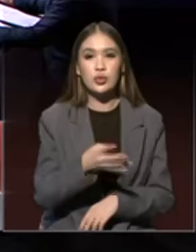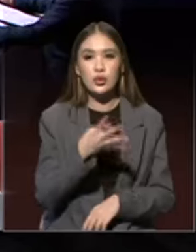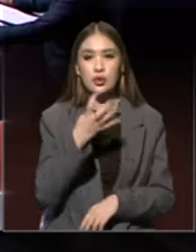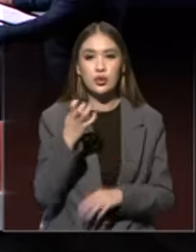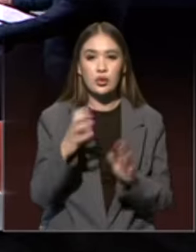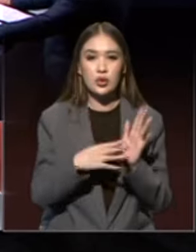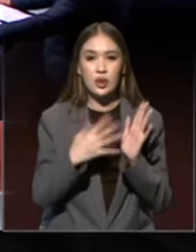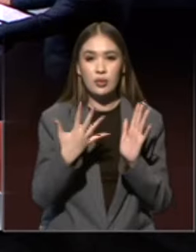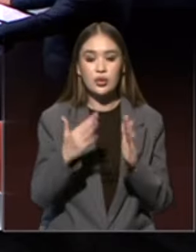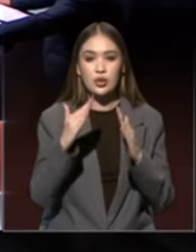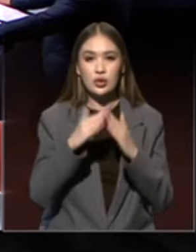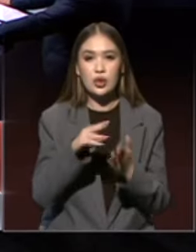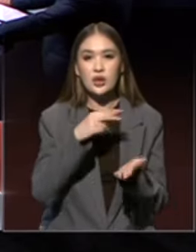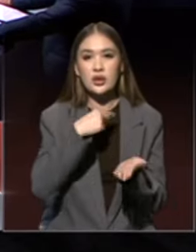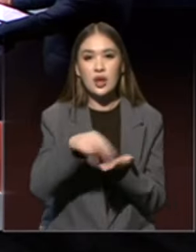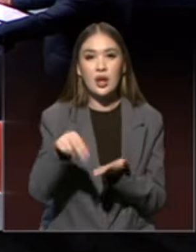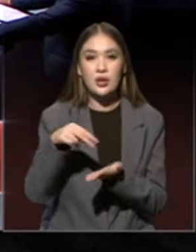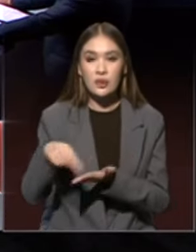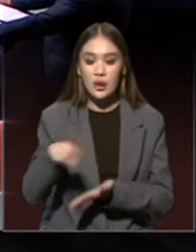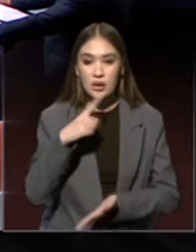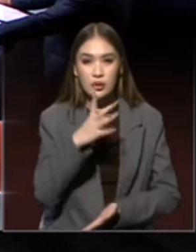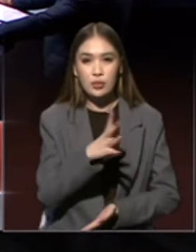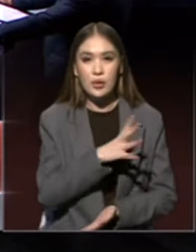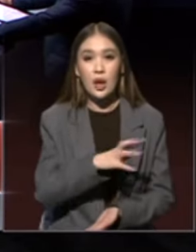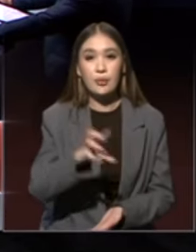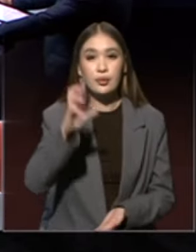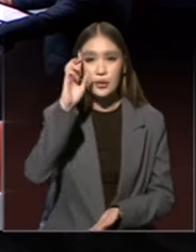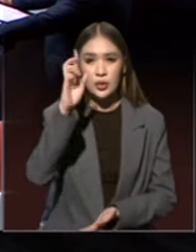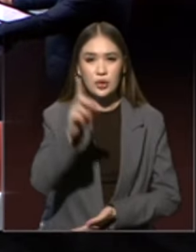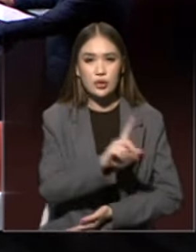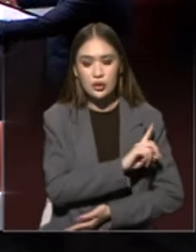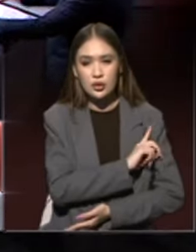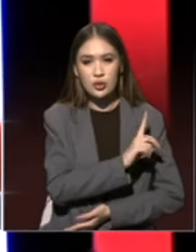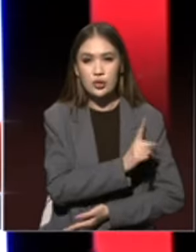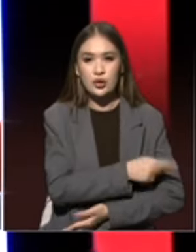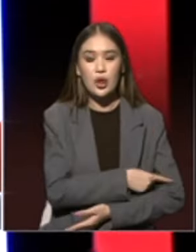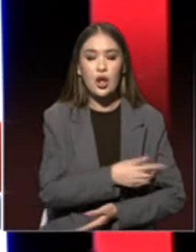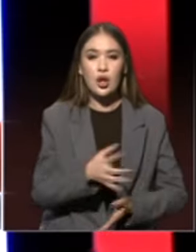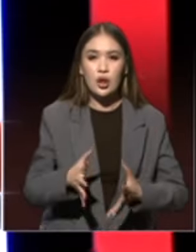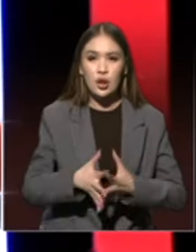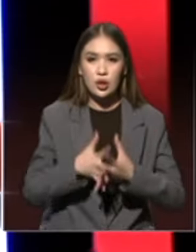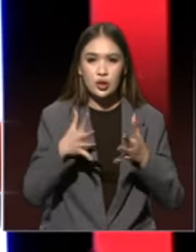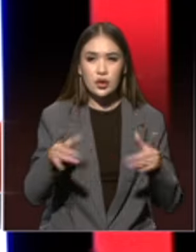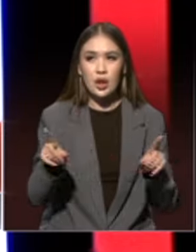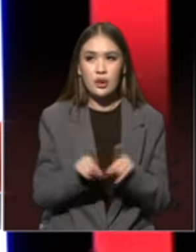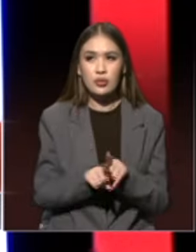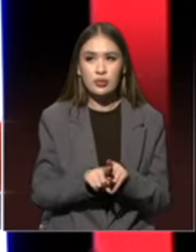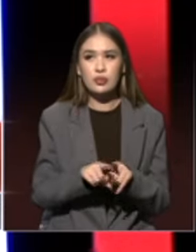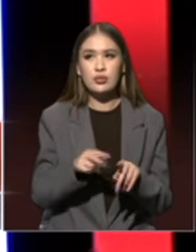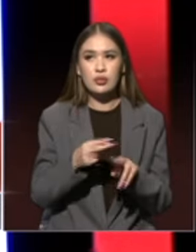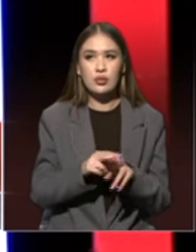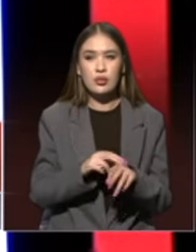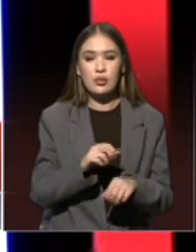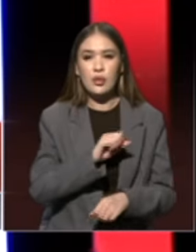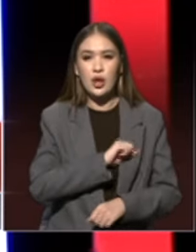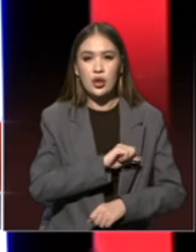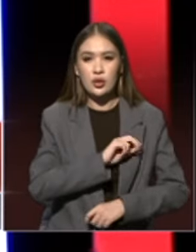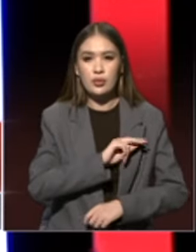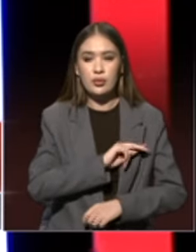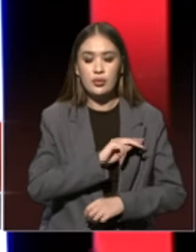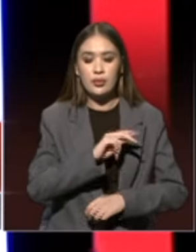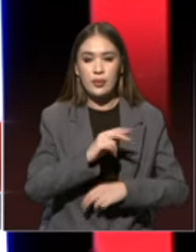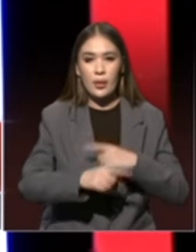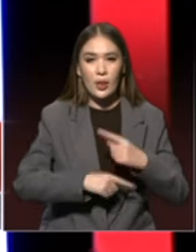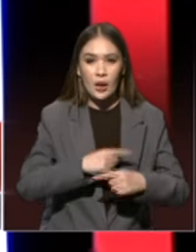үйді сатып алдық деп отырмыз. Бұл мемлекеттің енді үлкен күші екені, жалпы үлкен бір машина сияқты жұмыс істеп жатқанымыздың көрінісі. Бұл жерде